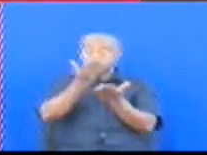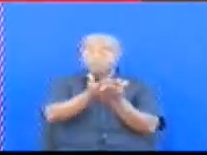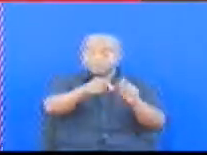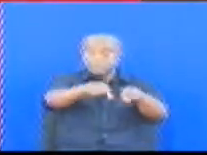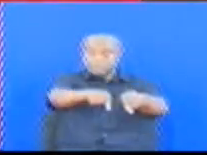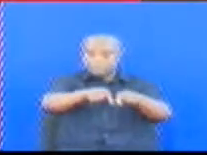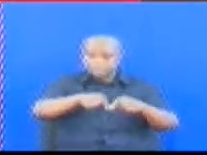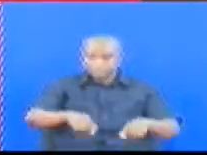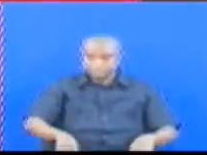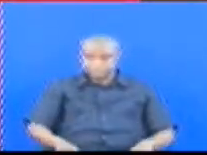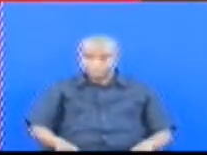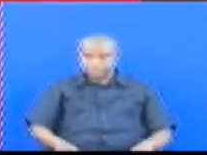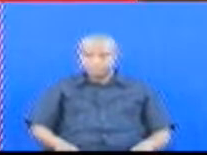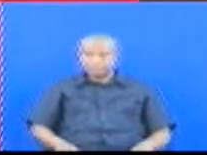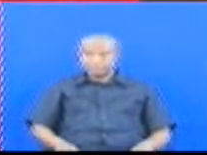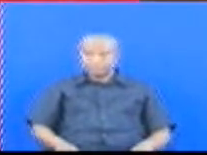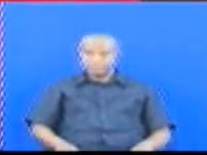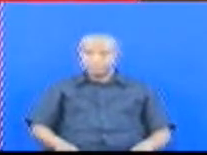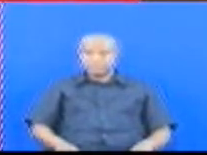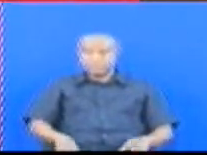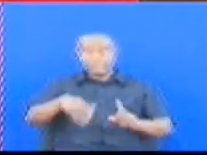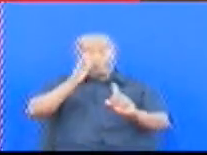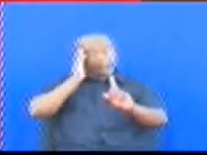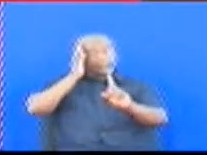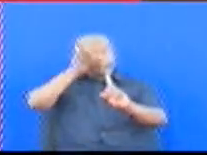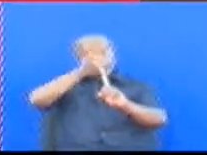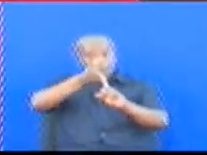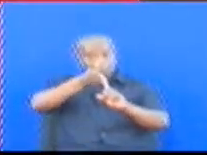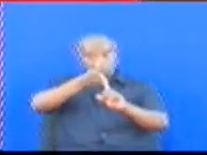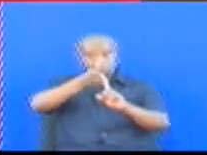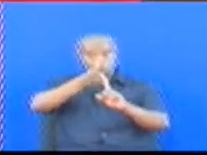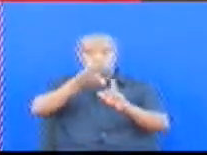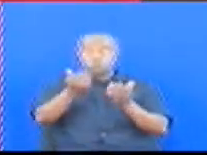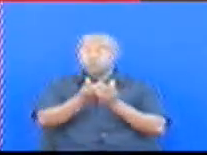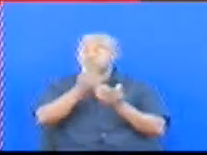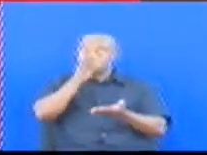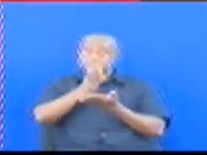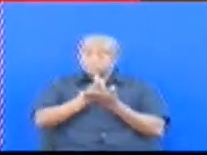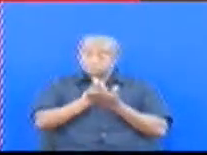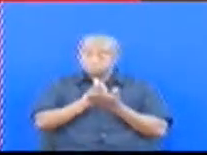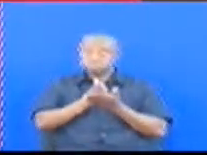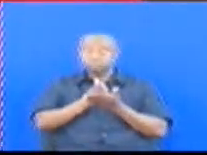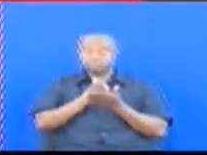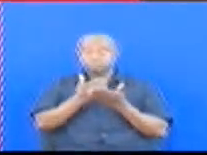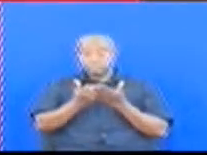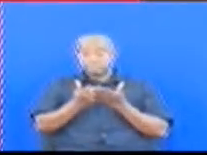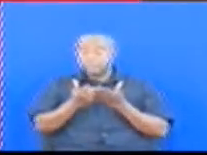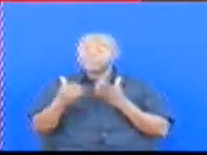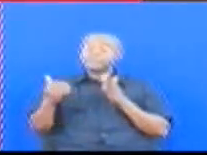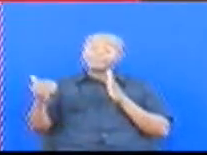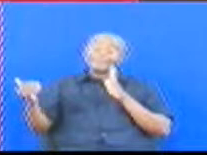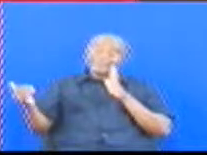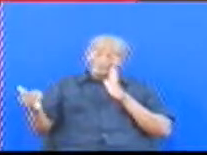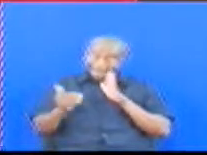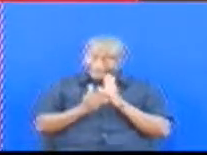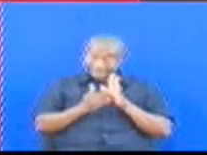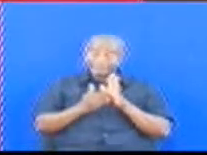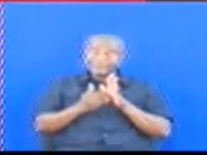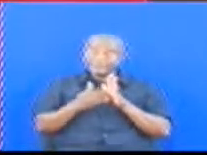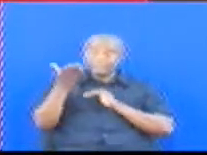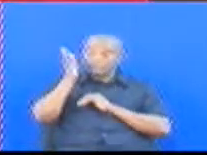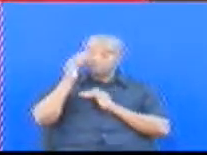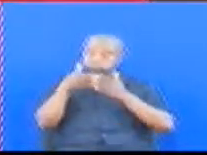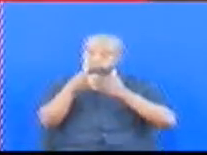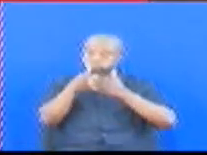tukufu ili kuweza kuhakikisha kwamba serikali inajinasua kwenye mtego wa wanasheria makini ambao